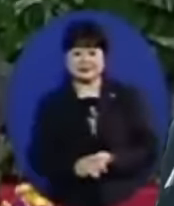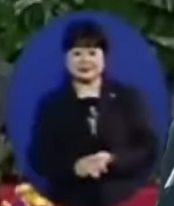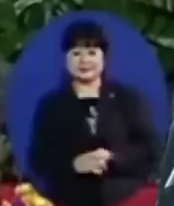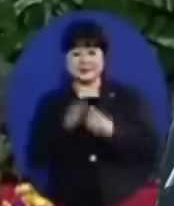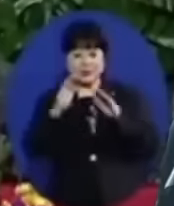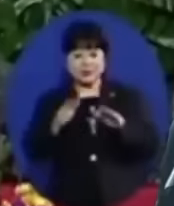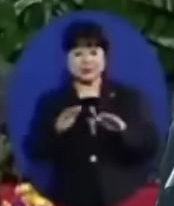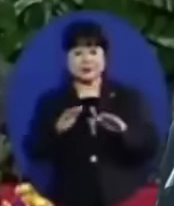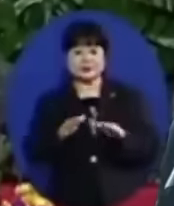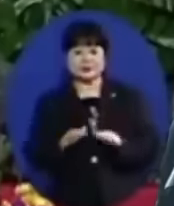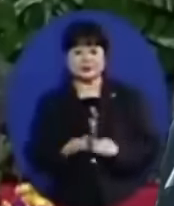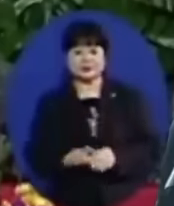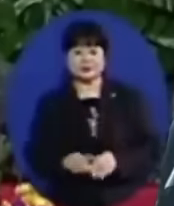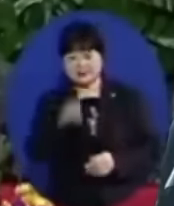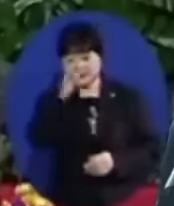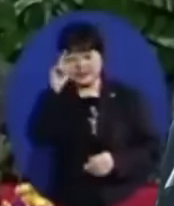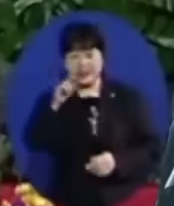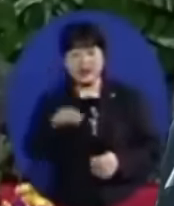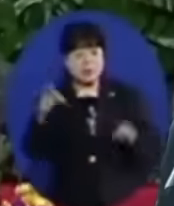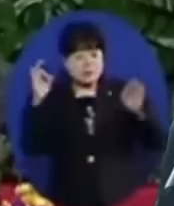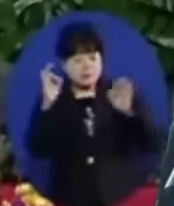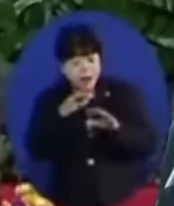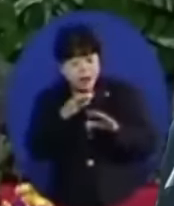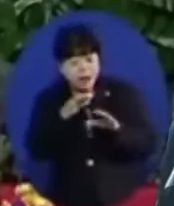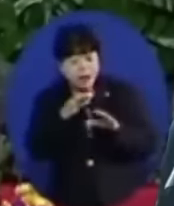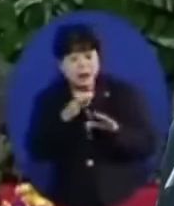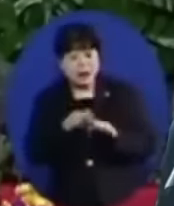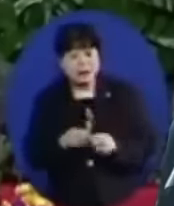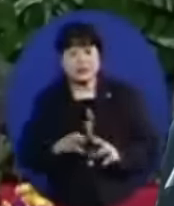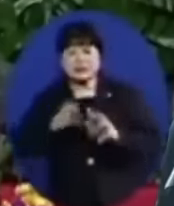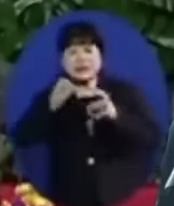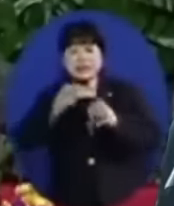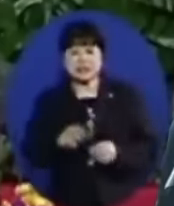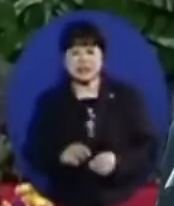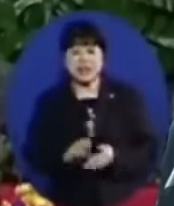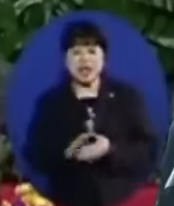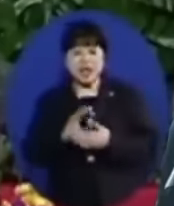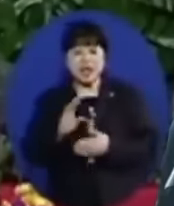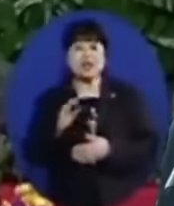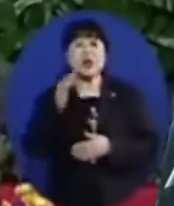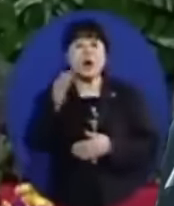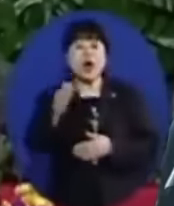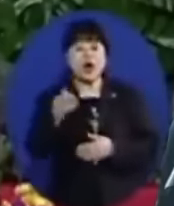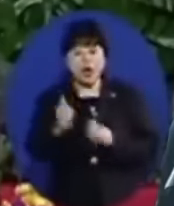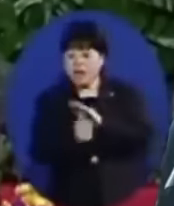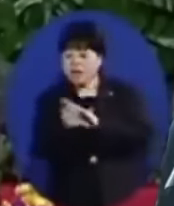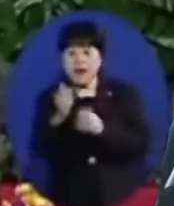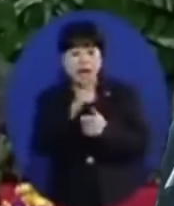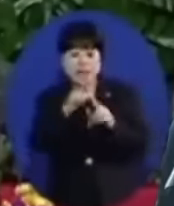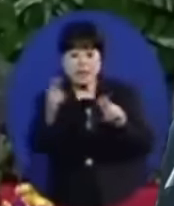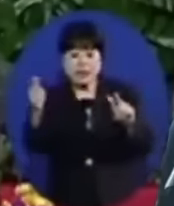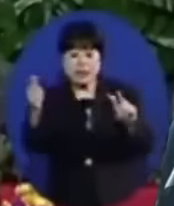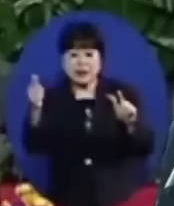오늘 있다 내일 없어질 세상의 부귀 영화가 희망이 안 됩니다.